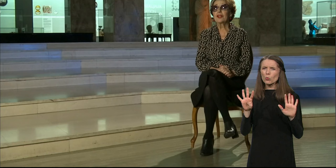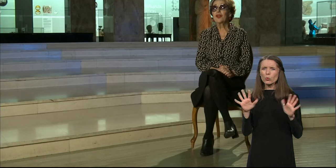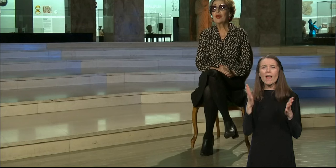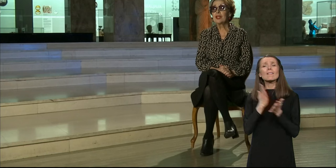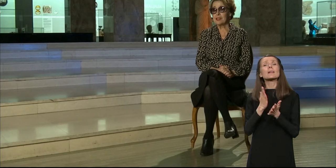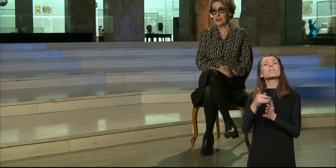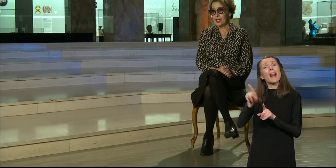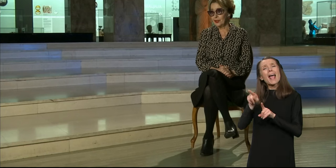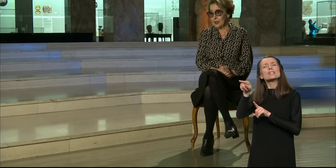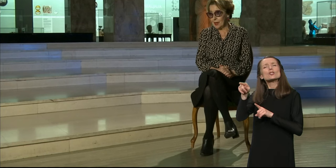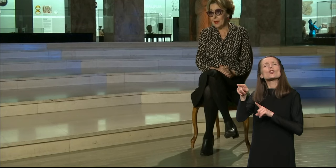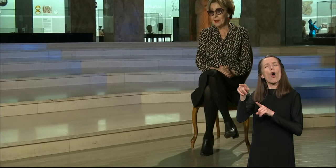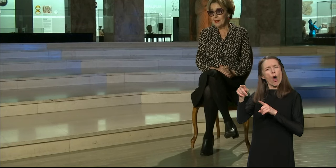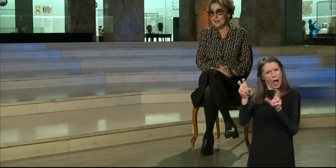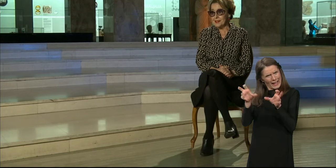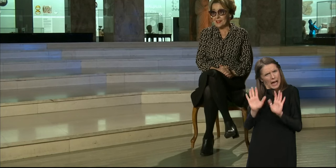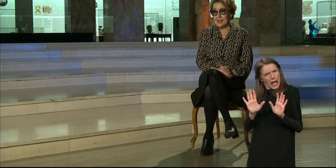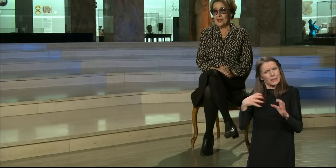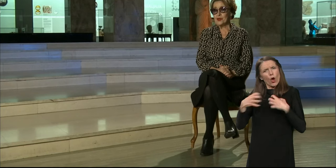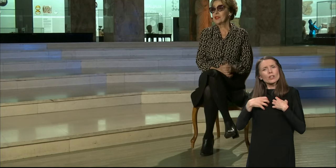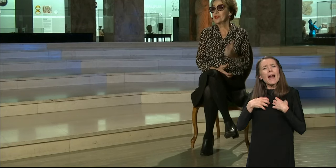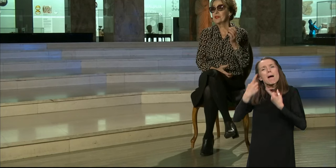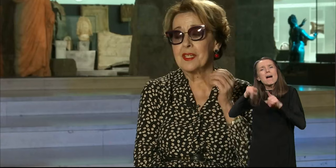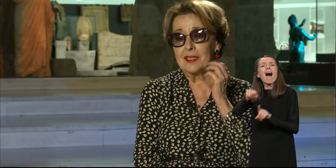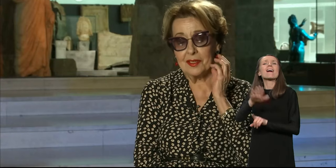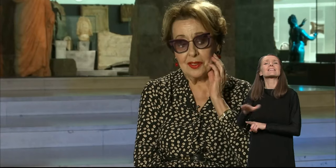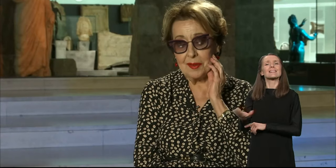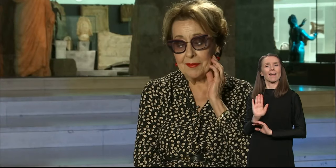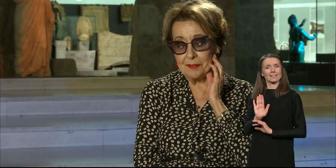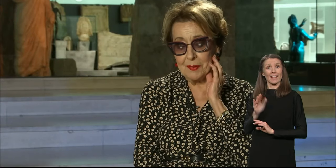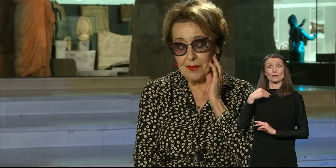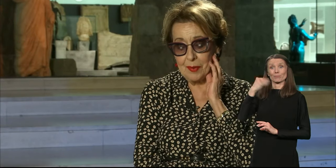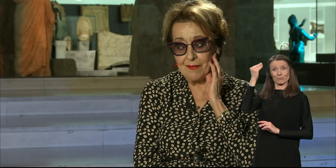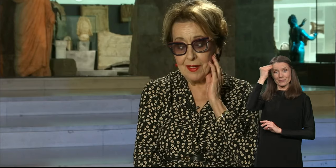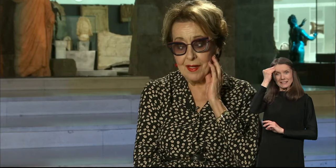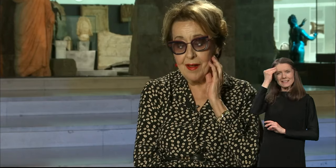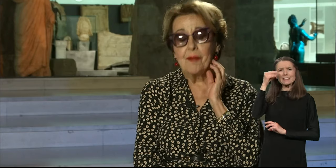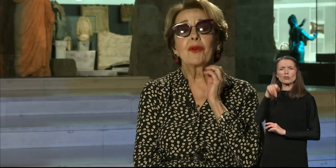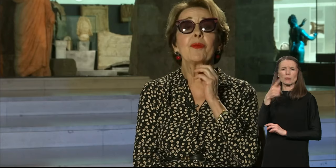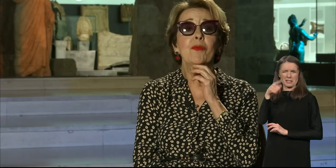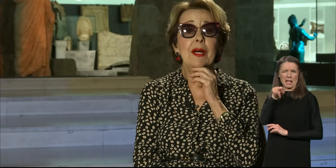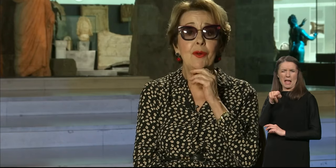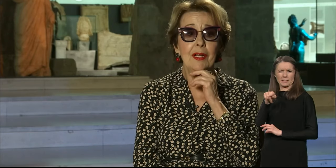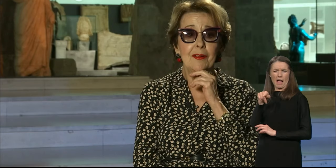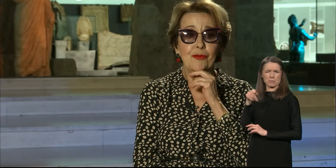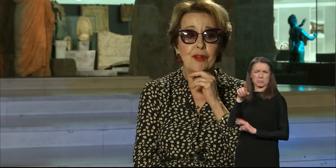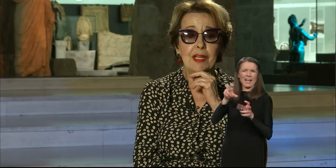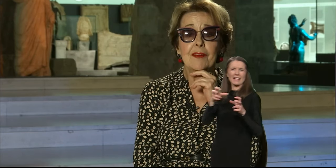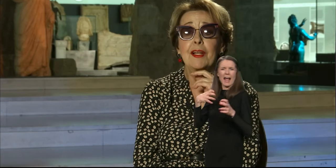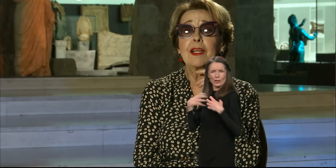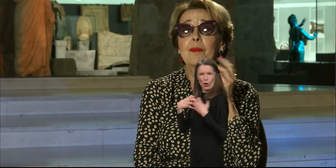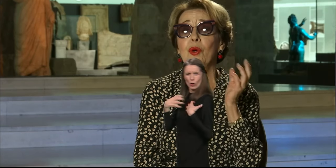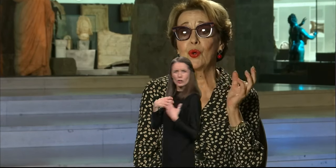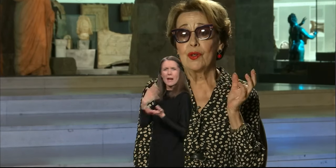dečije radio igre, znači radio drame, ali za decu. I sećam se jedne koja je bila pravljena po onom romanu Alena